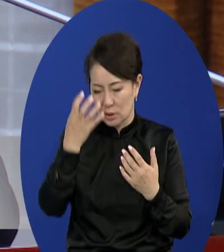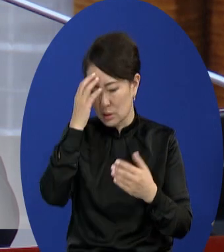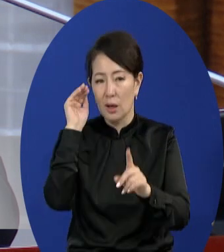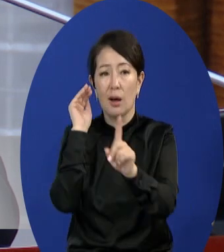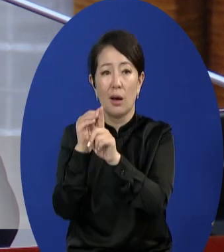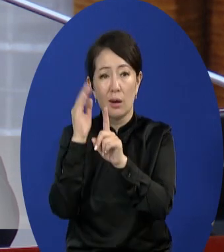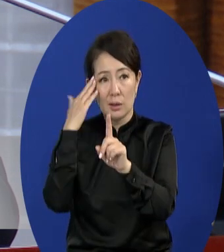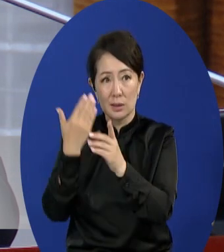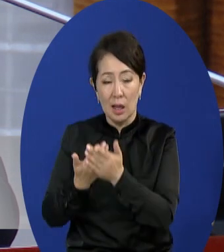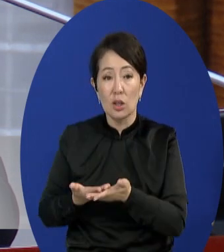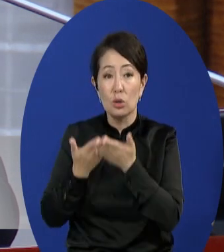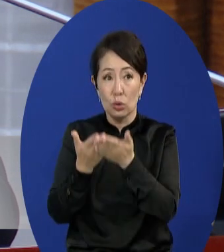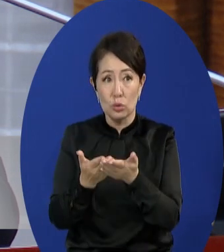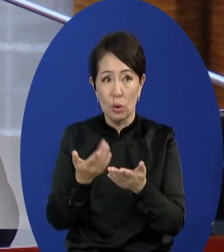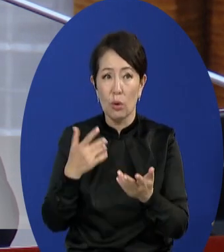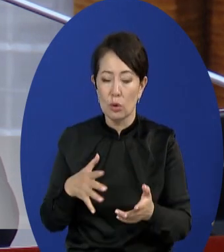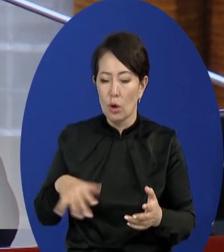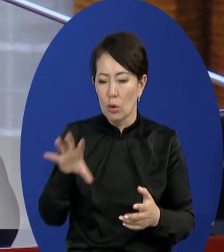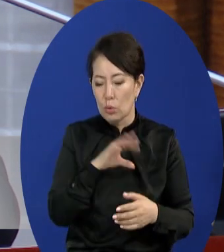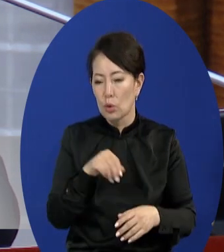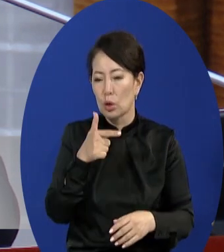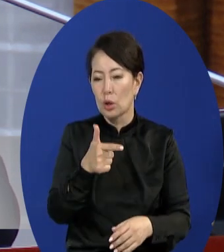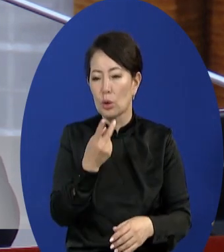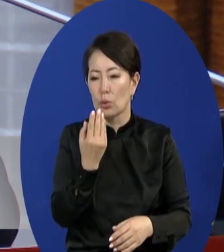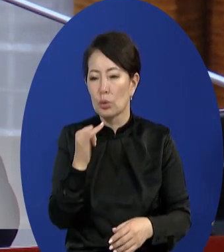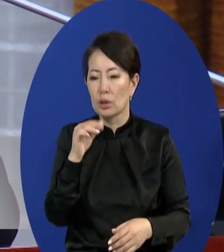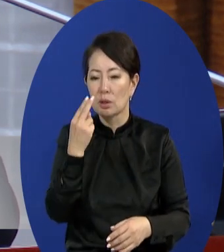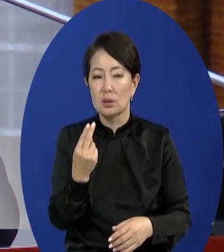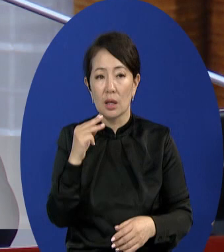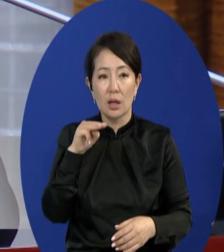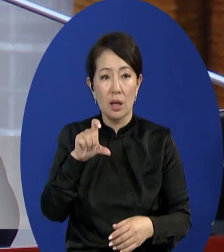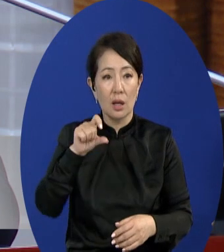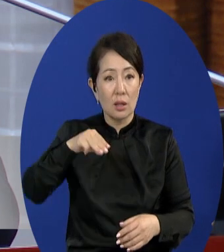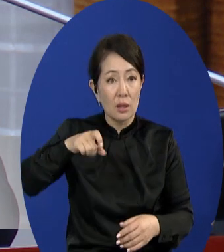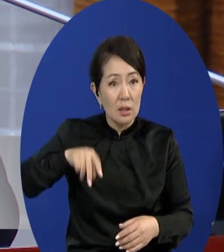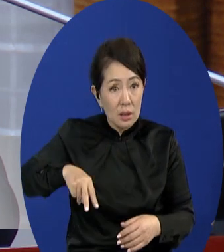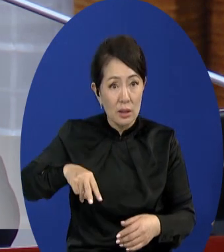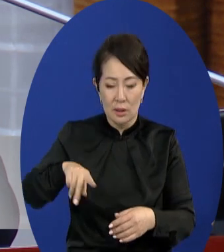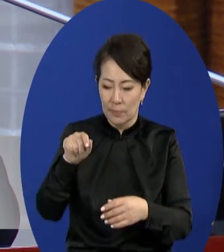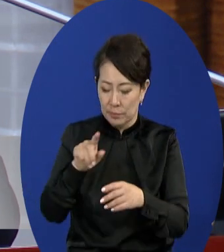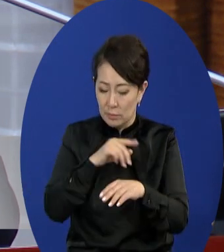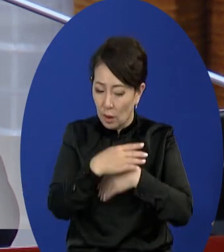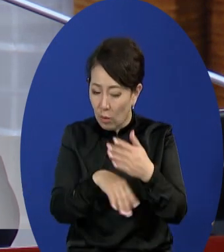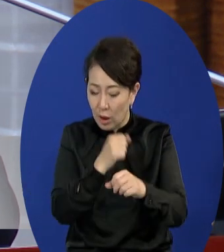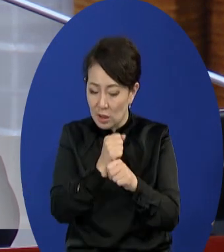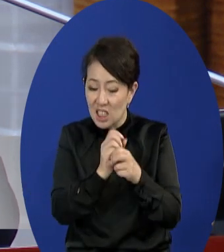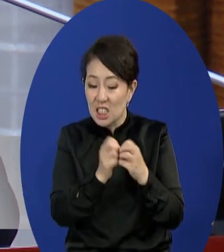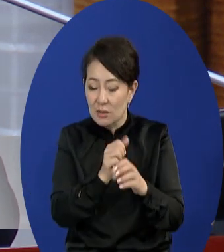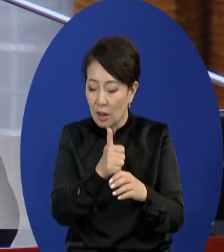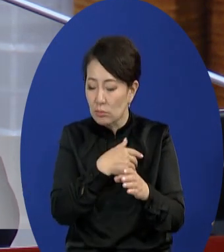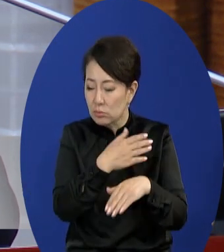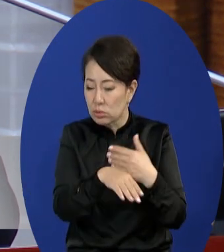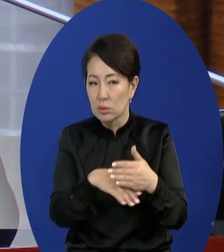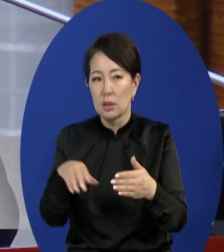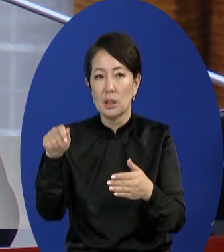байгаа. Жишээлбэл одоо бүх юм одоо гүйцэтгэлийн санхүүжилтээр цалингаа нэмэх бололцоог одоогийн байдлаар яг эрүүл мэндийн